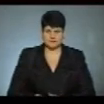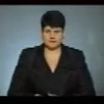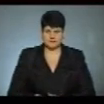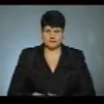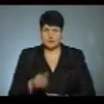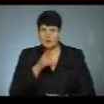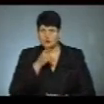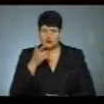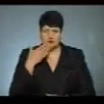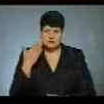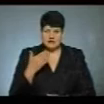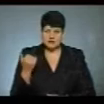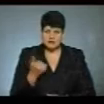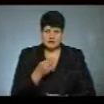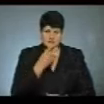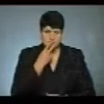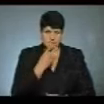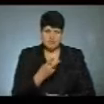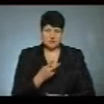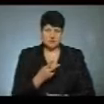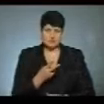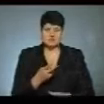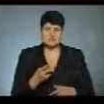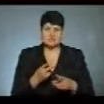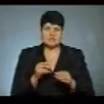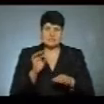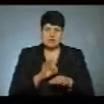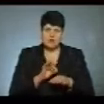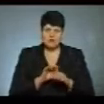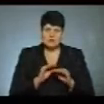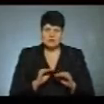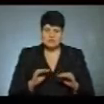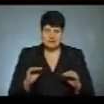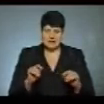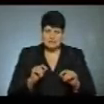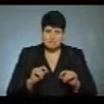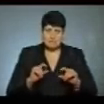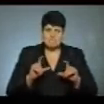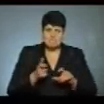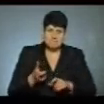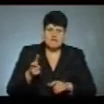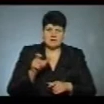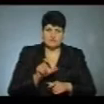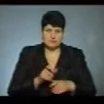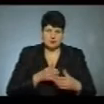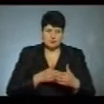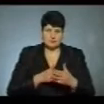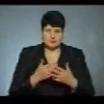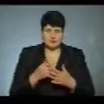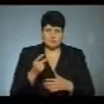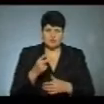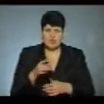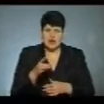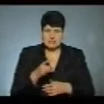Протягом останнього тижня ми відмічаємо стабільну захворюваність дитячого населення, яка перевищує епідпоріг приблизно в